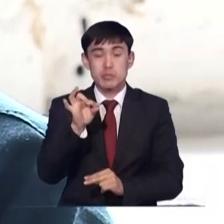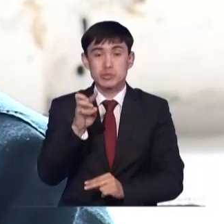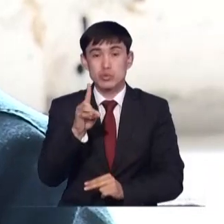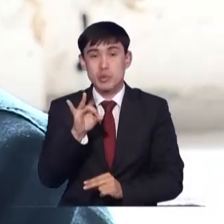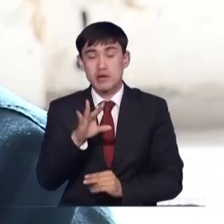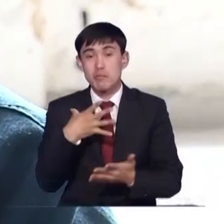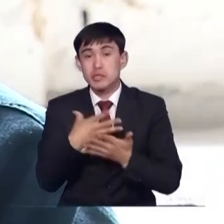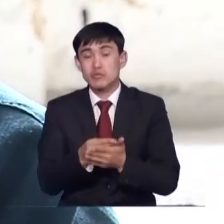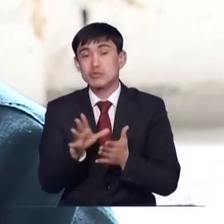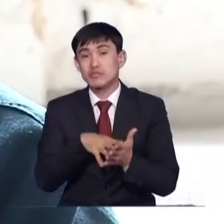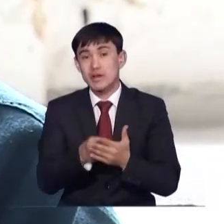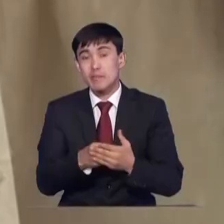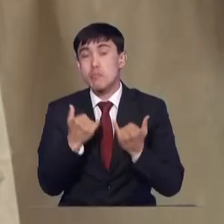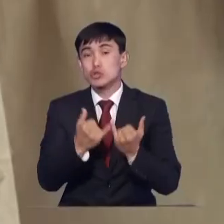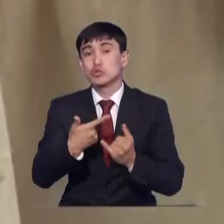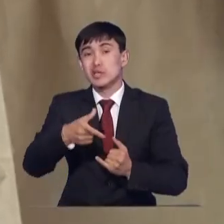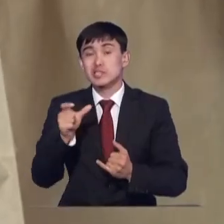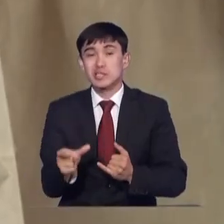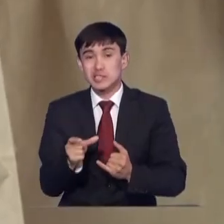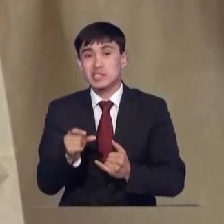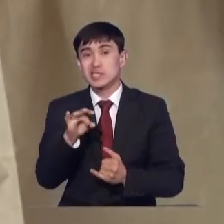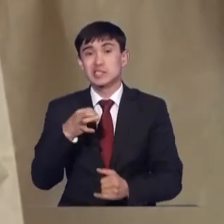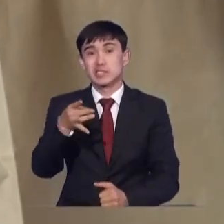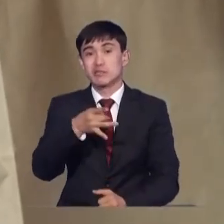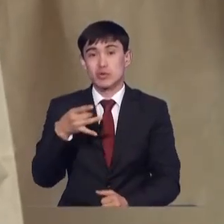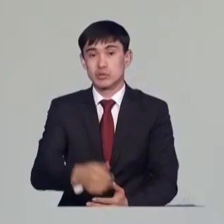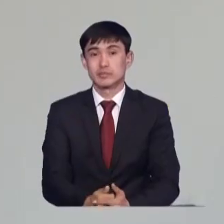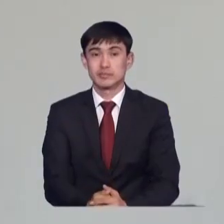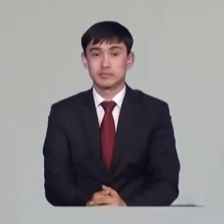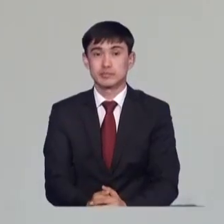беково присвоено звание почётного гражданина исдин